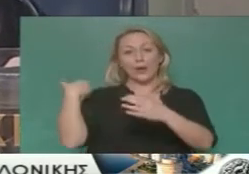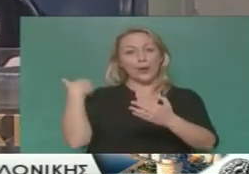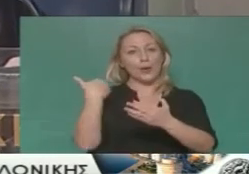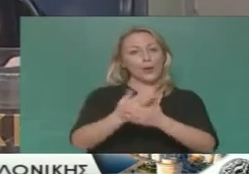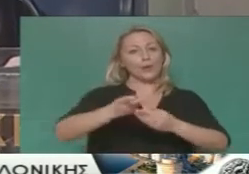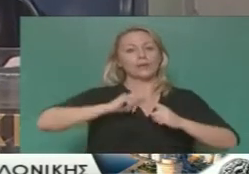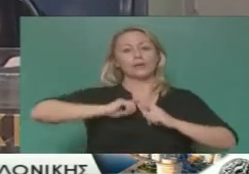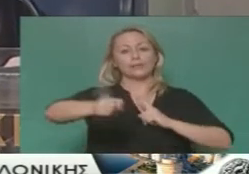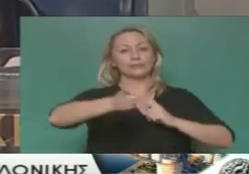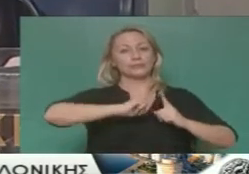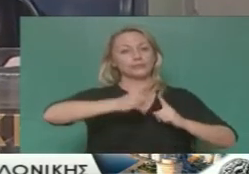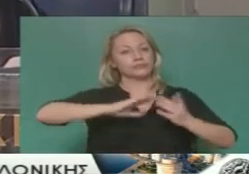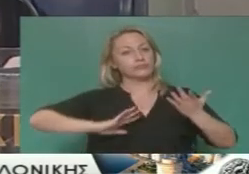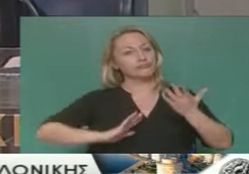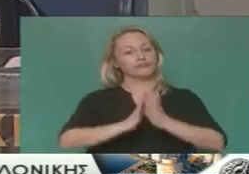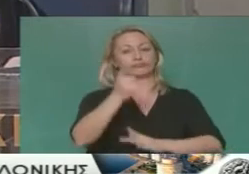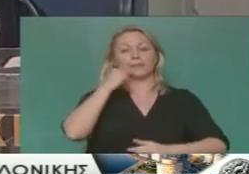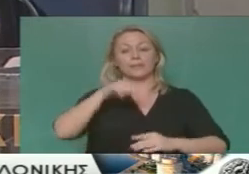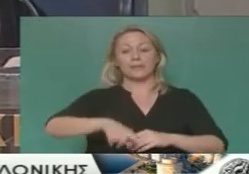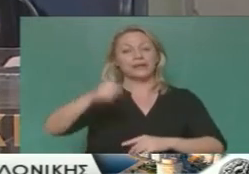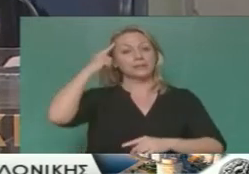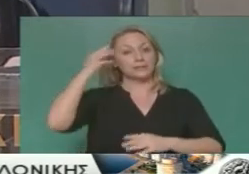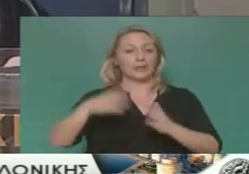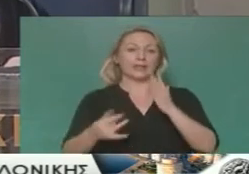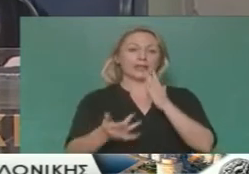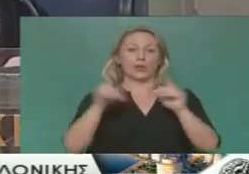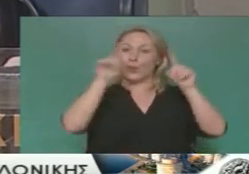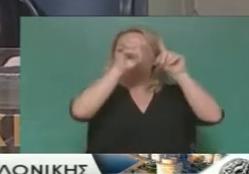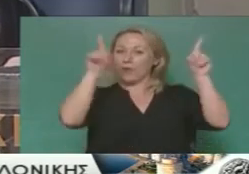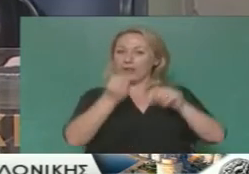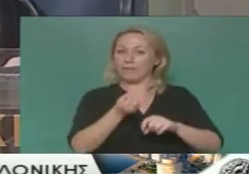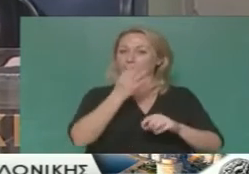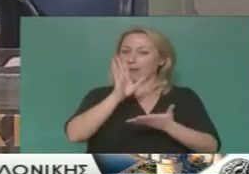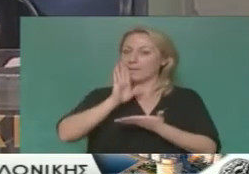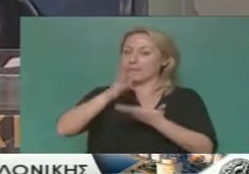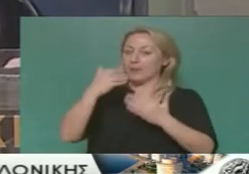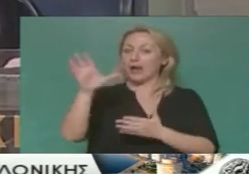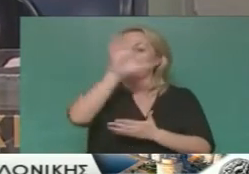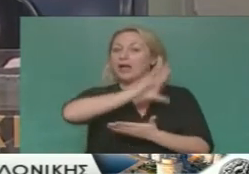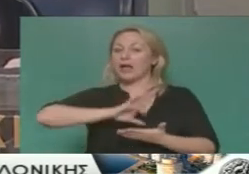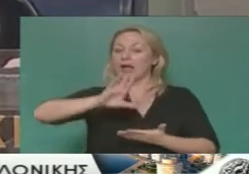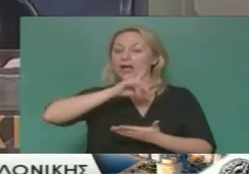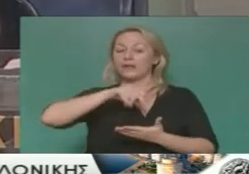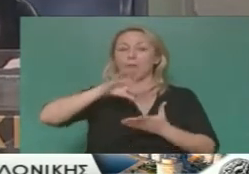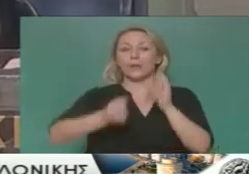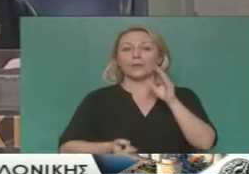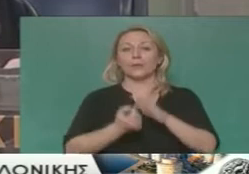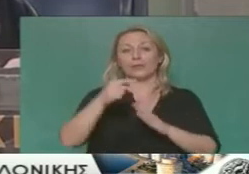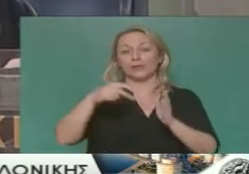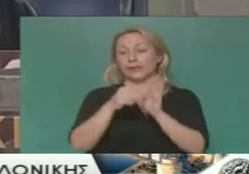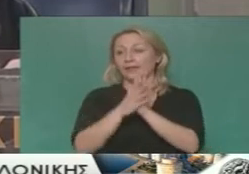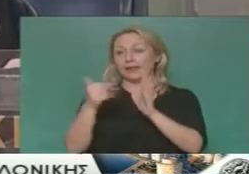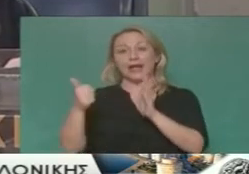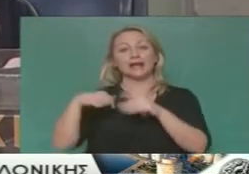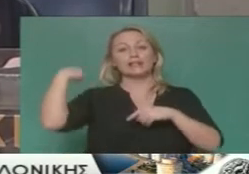με συνεχή βελτίωση και πρωτοπορία, βλέπε τηλεματική, η οποία βραβεύτηκε με πανευρωπαϊκό βραβείο καινοτομίας το 2016